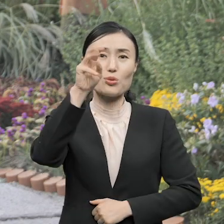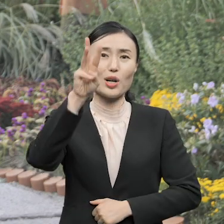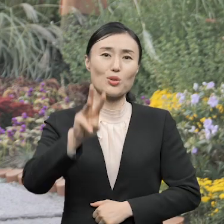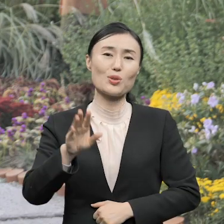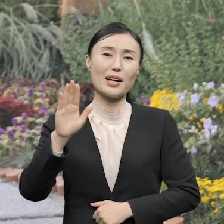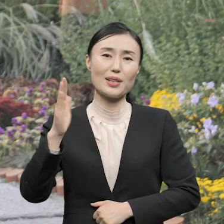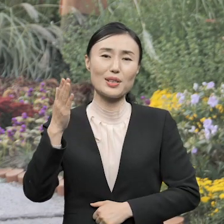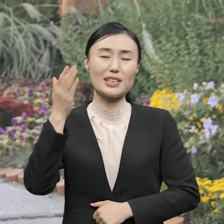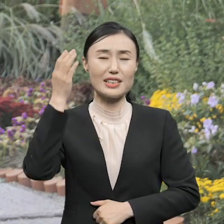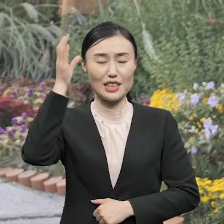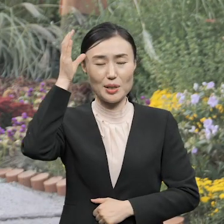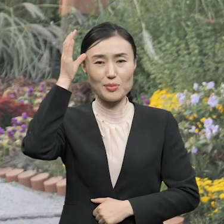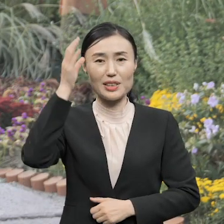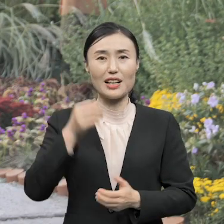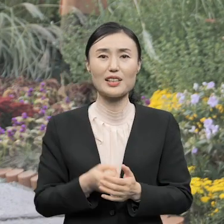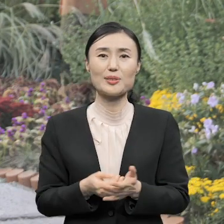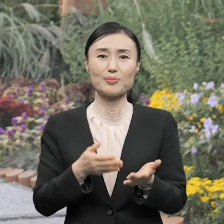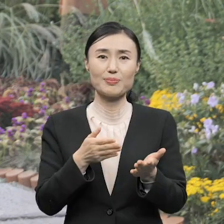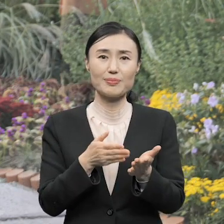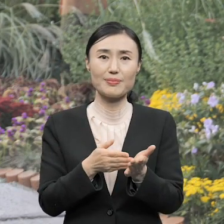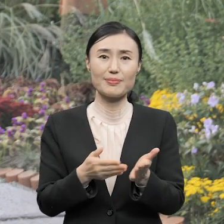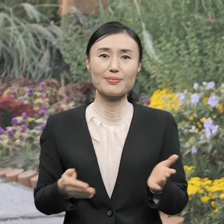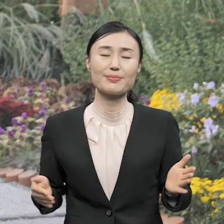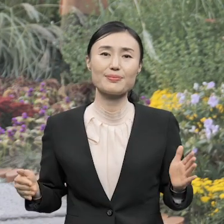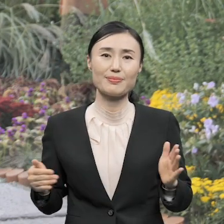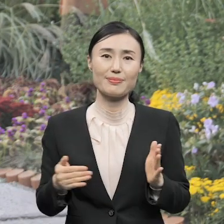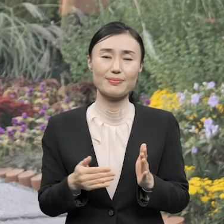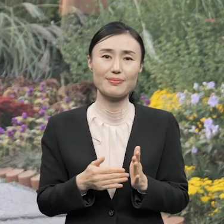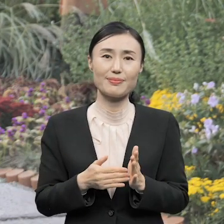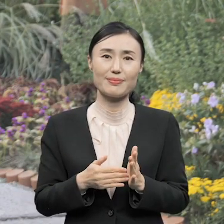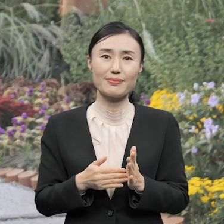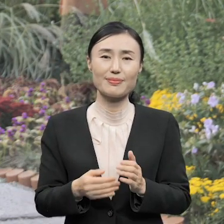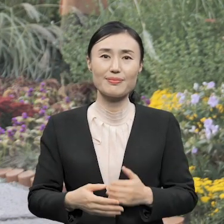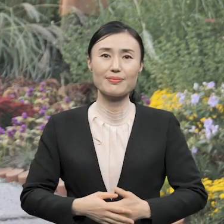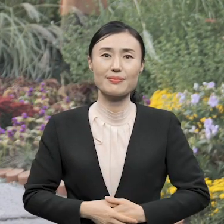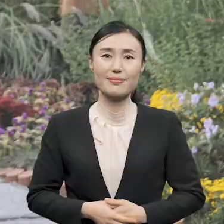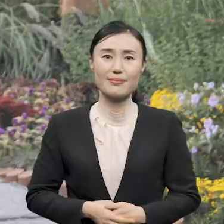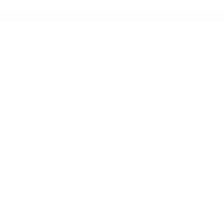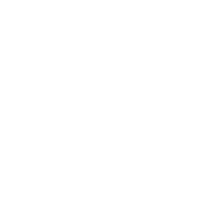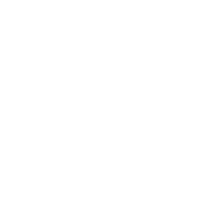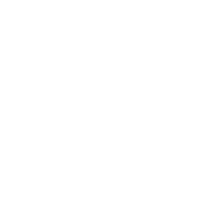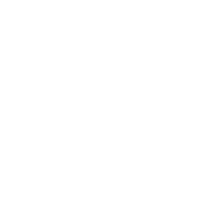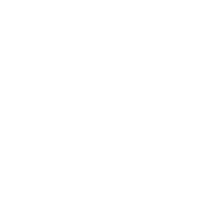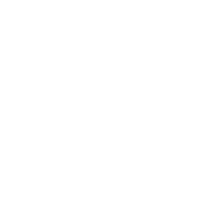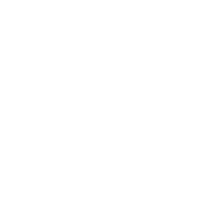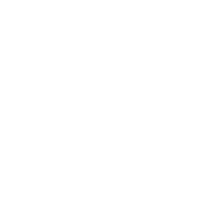바라봅니다. 인공지능 중심도시에서 헬로 광주 정지현입니다.